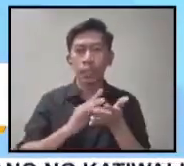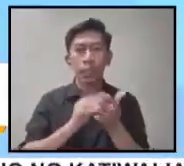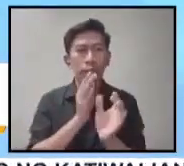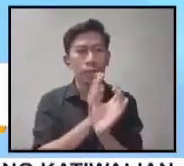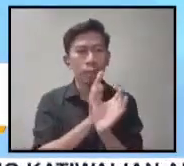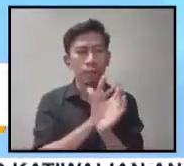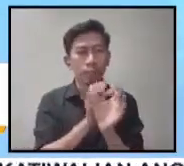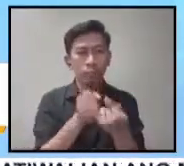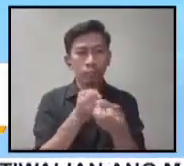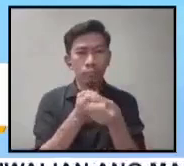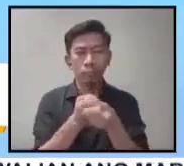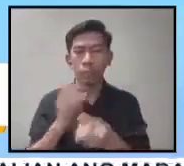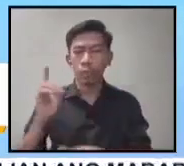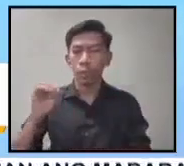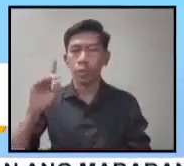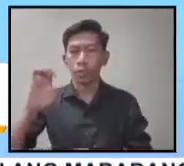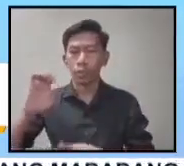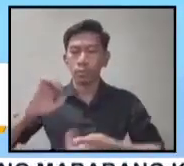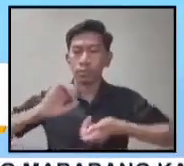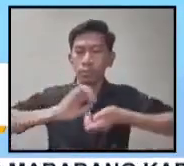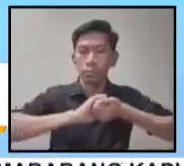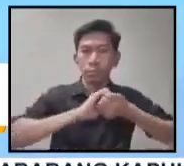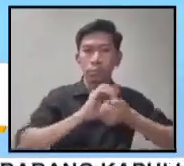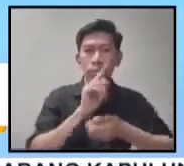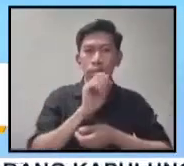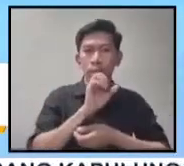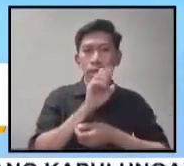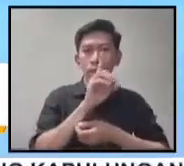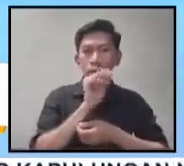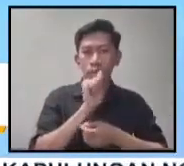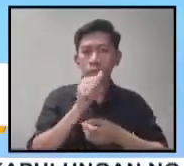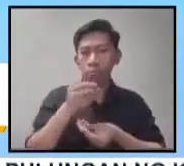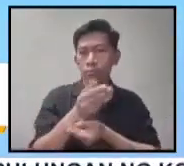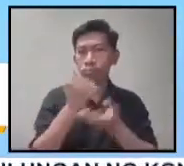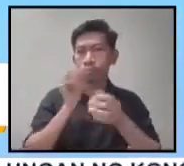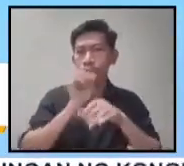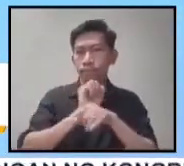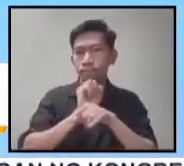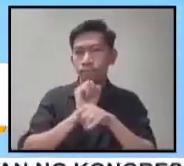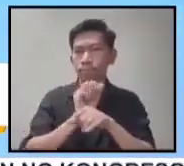kamay din ng DOLE at TESDA sa pagbibigay trabaho sa mga uuwing Pilipino.